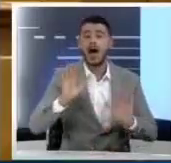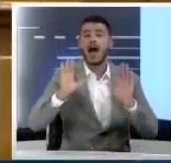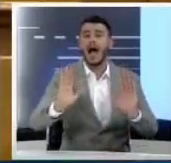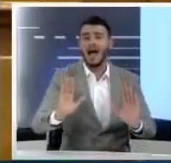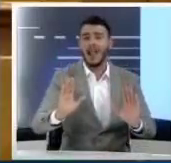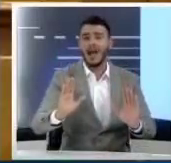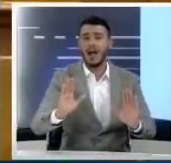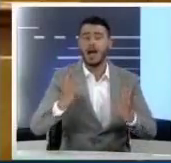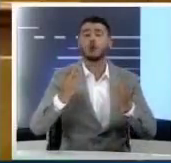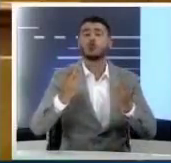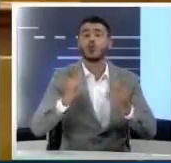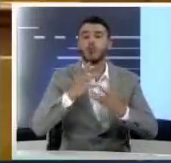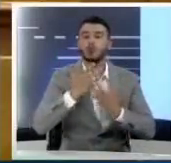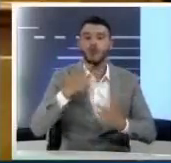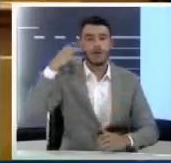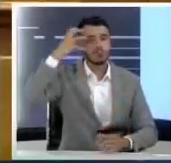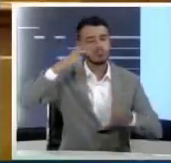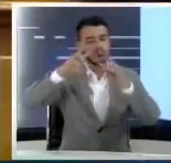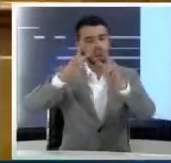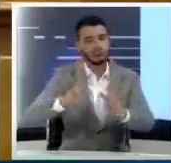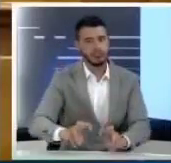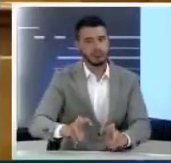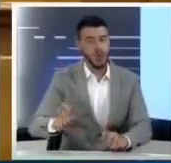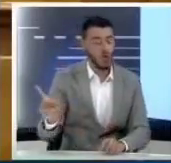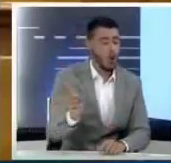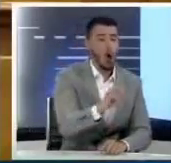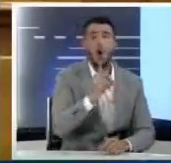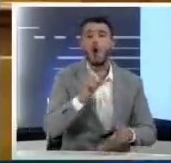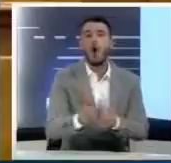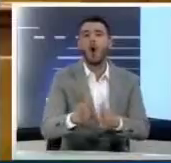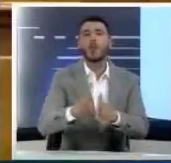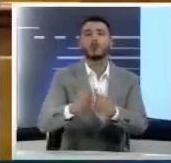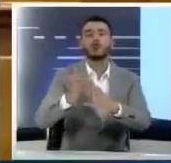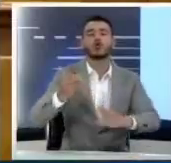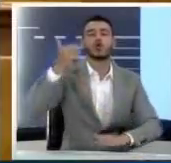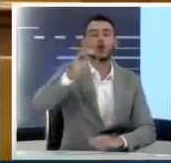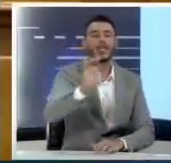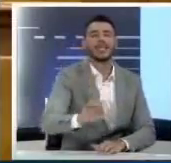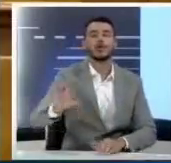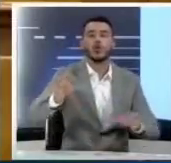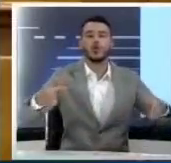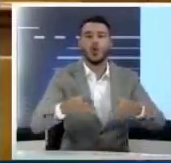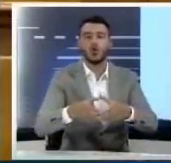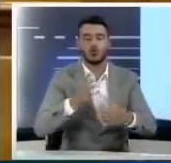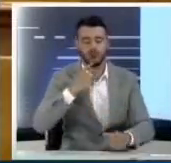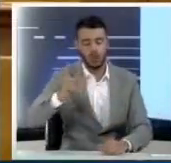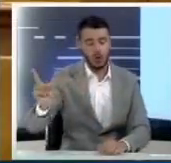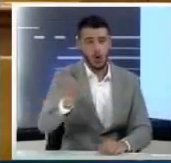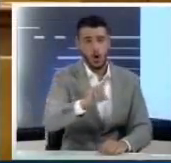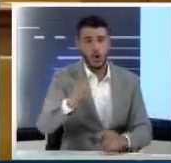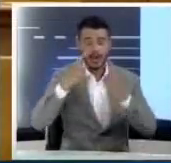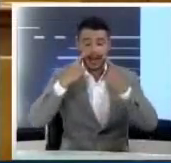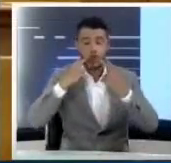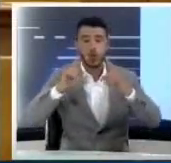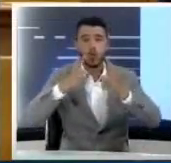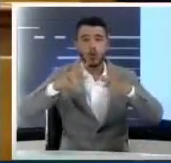υπουργοί οικονομικών στο Eurogroup τότε, αλλά με βάση την ανάλυση βιωσιμότητας του χρέους,